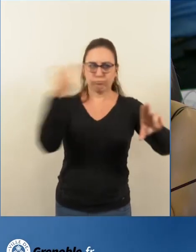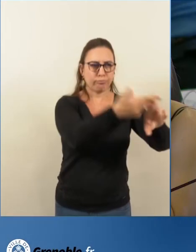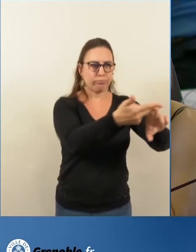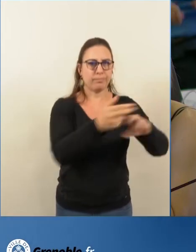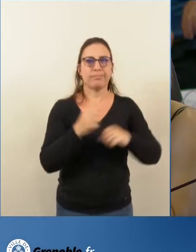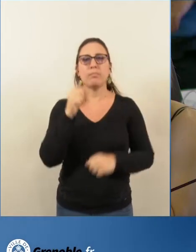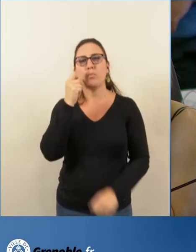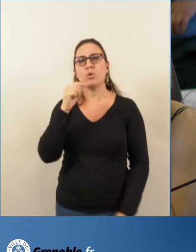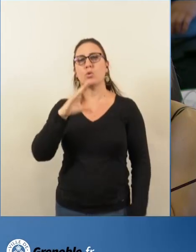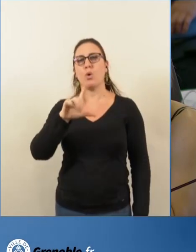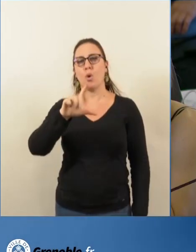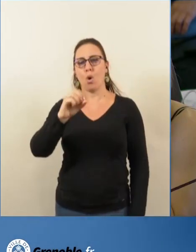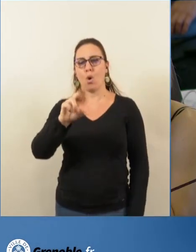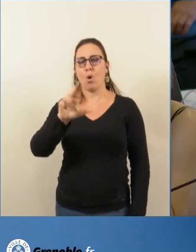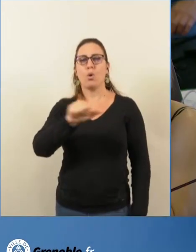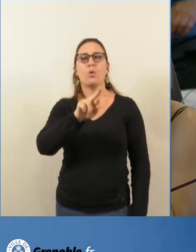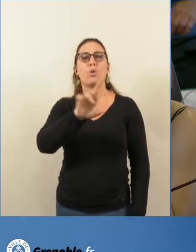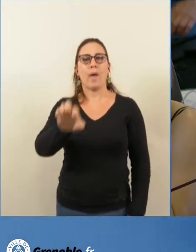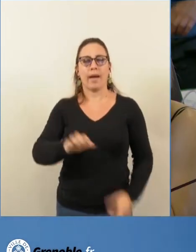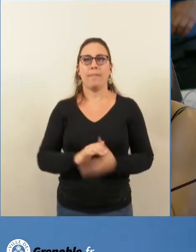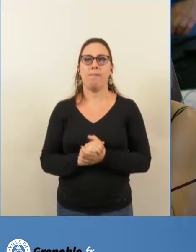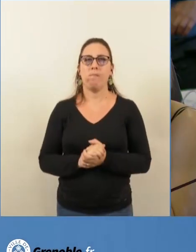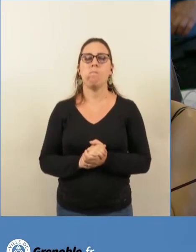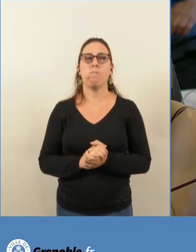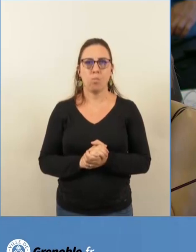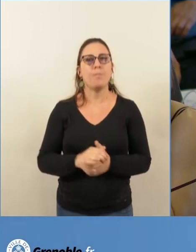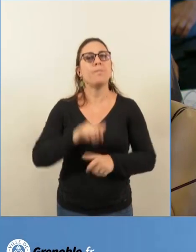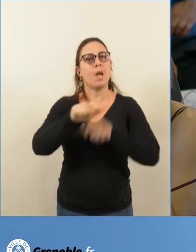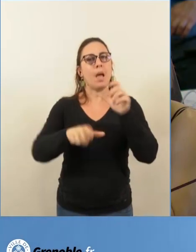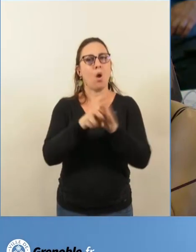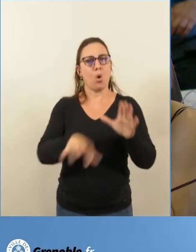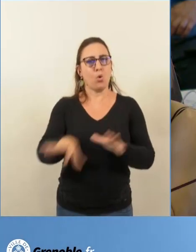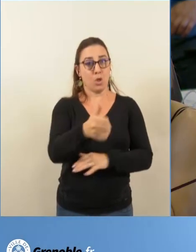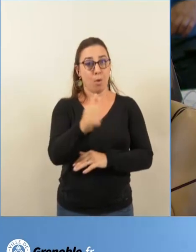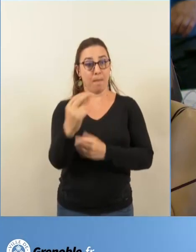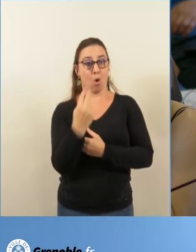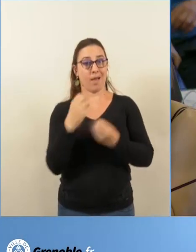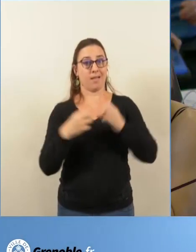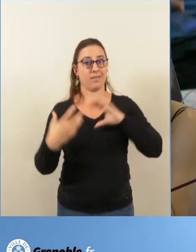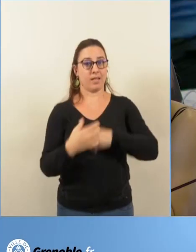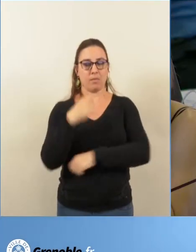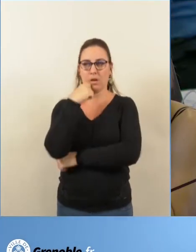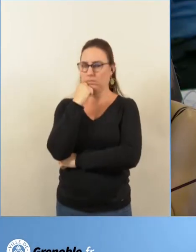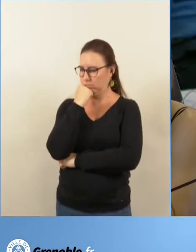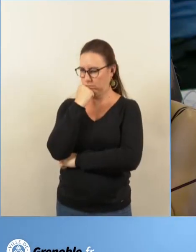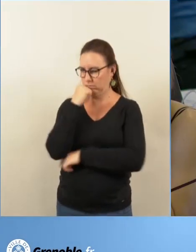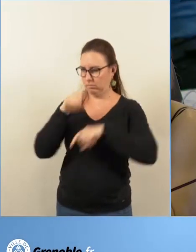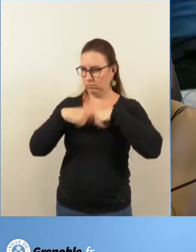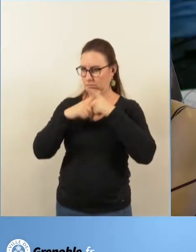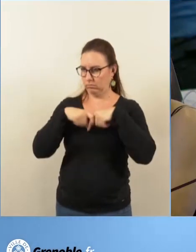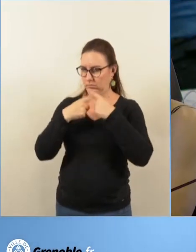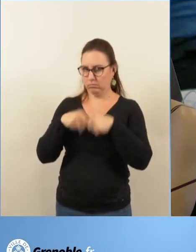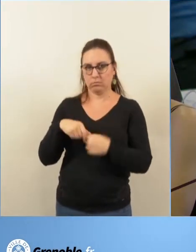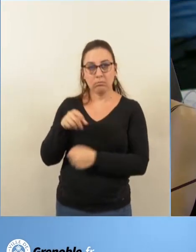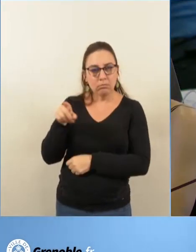Monsieur clouaire et en fait je pense que les grenoblois qui nous regardent doivent se poser une question Monsieur le Maire est-ce que vous êtes dans